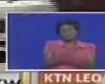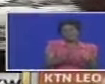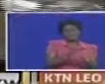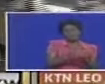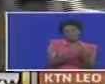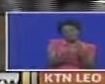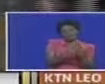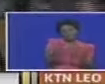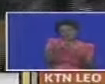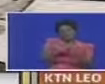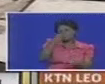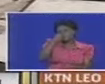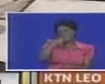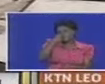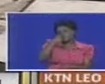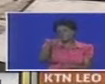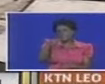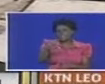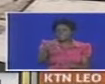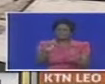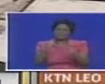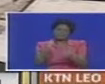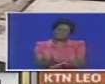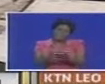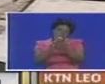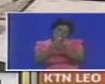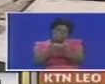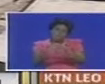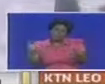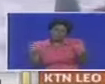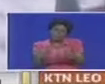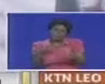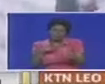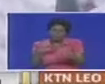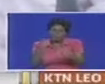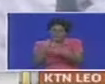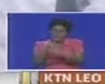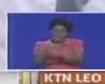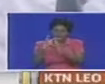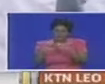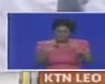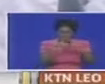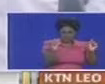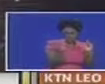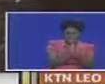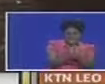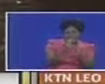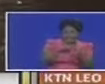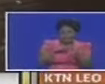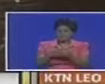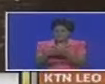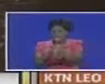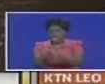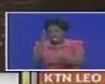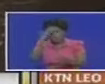taifa jirani la Tanzania ulipaswa kusaidia wakazi kuunda vikundi vya nyumba kumi, kuwa na viongozi wao na kujuana ili